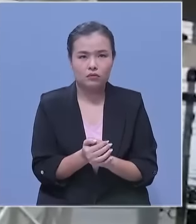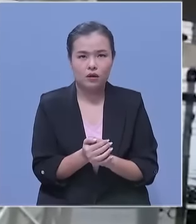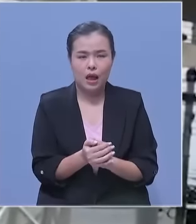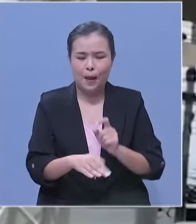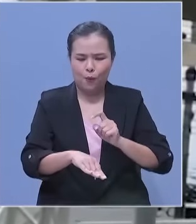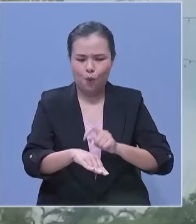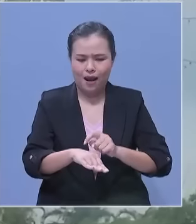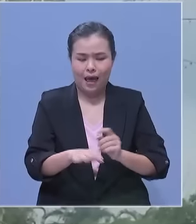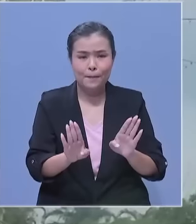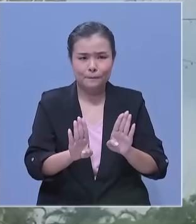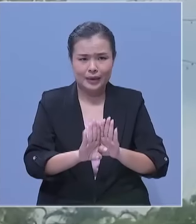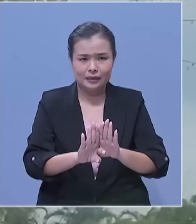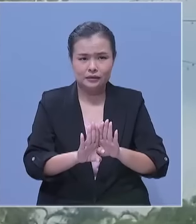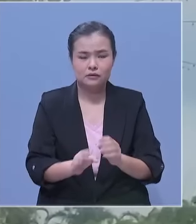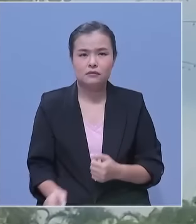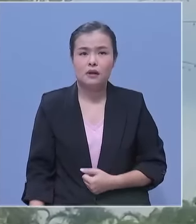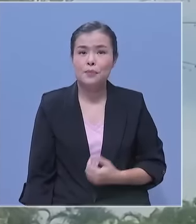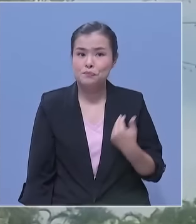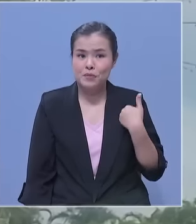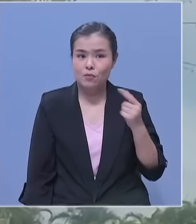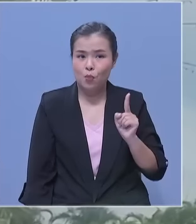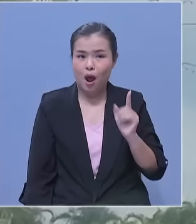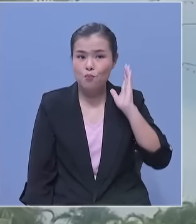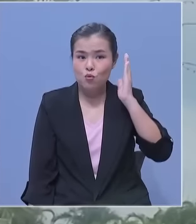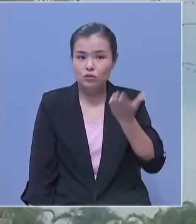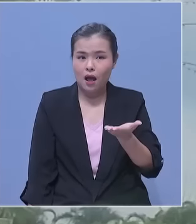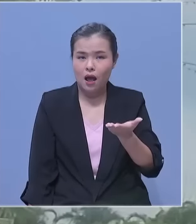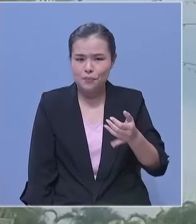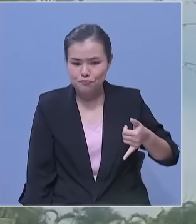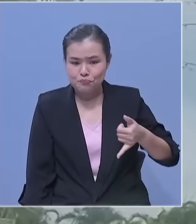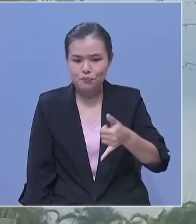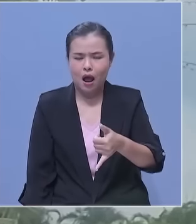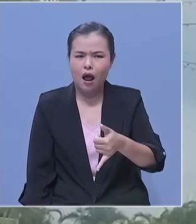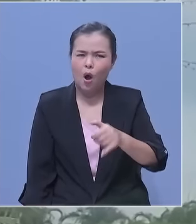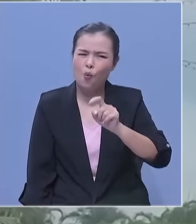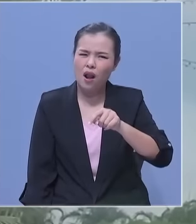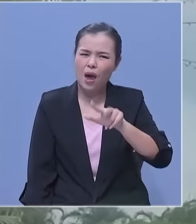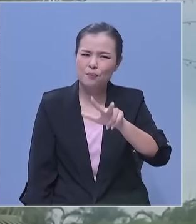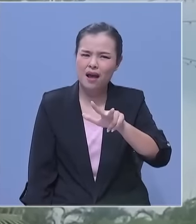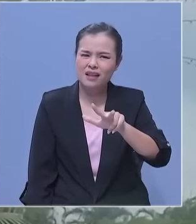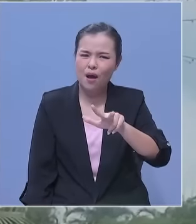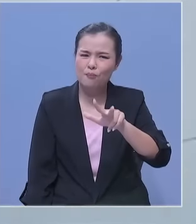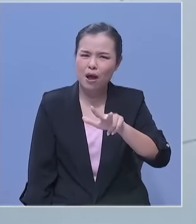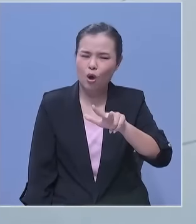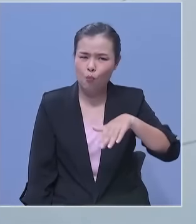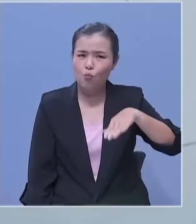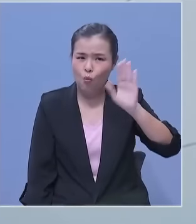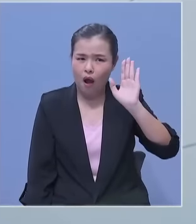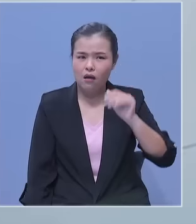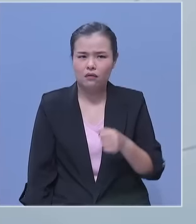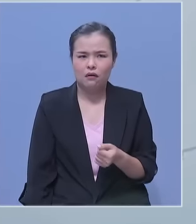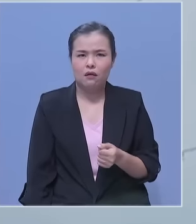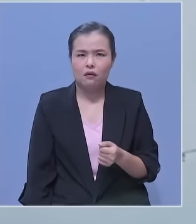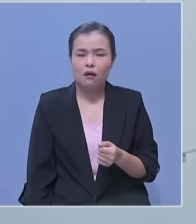ำลังจะปิดแล้วแล้วก็มีข้อมูลว่าผู้เสียหายเนี่ยเขามาถึงหอชมเมืองประมาณสักบ่าย 3:00 น.กว่าๆใกล้เวล